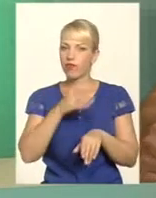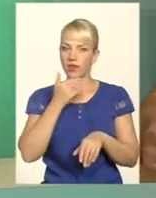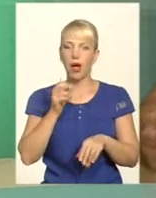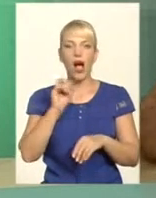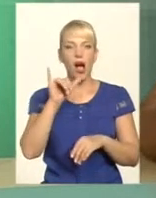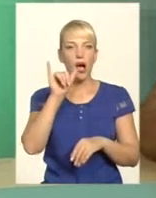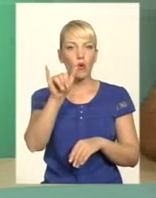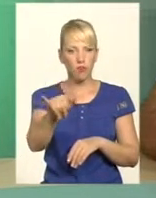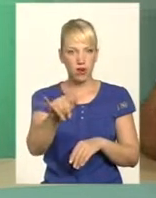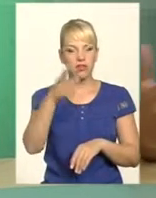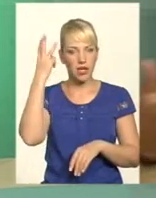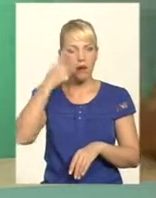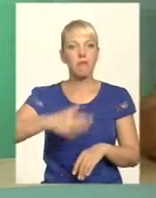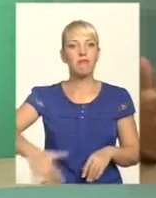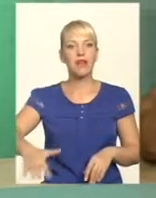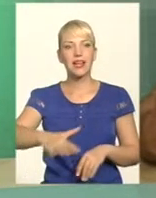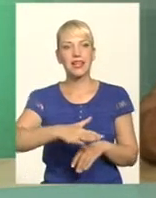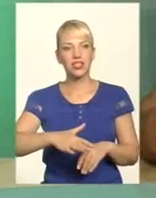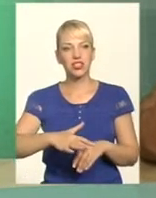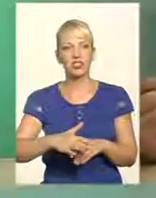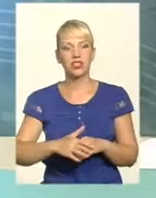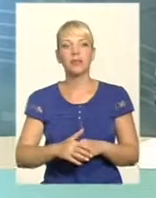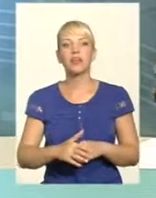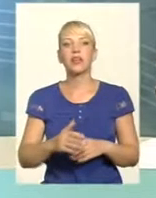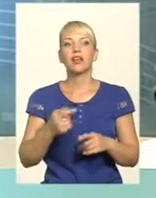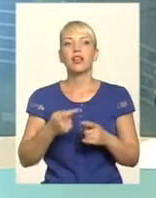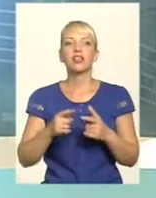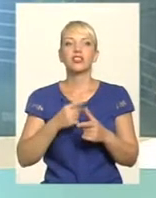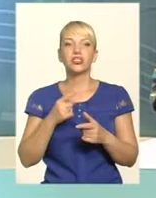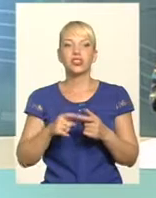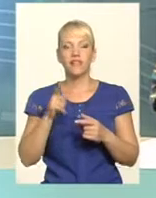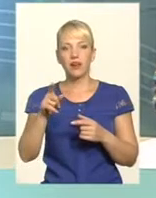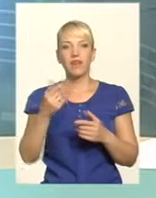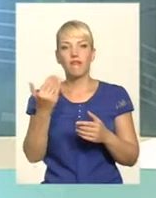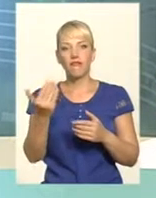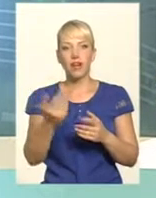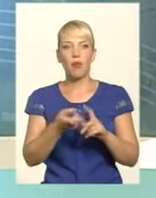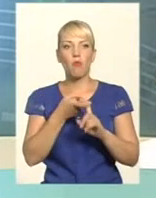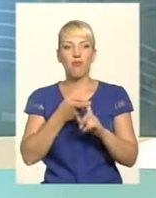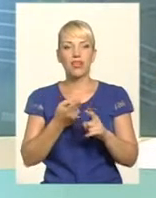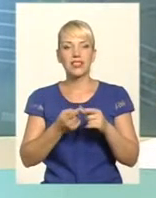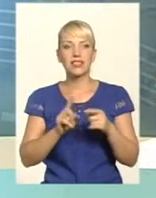Хмельниччині, це воно на фоні чи України можна, от ви пов'язуєте це з тим, що